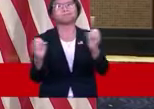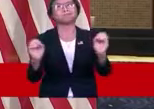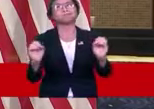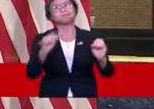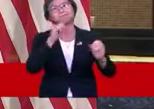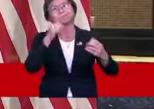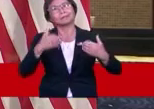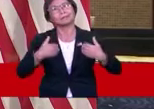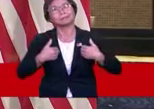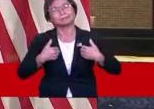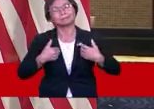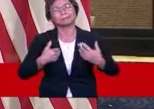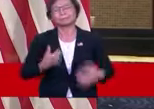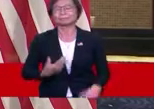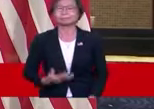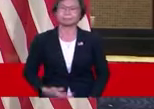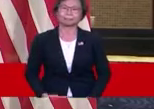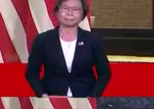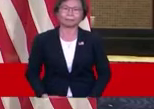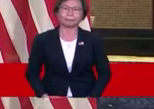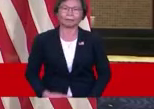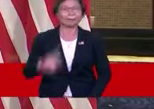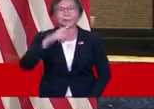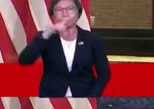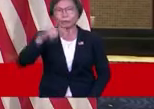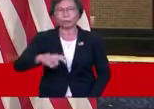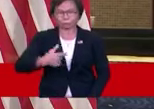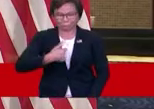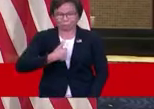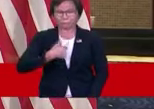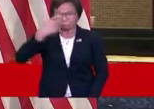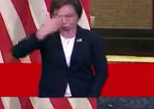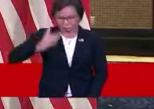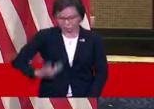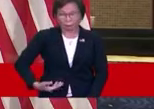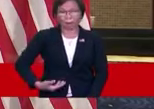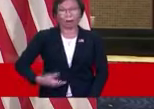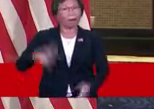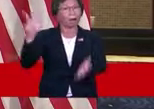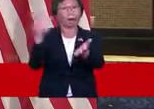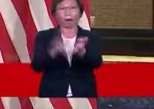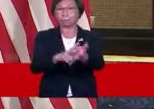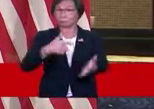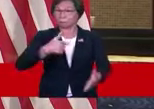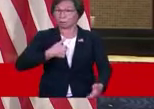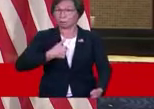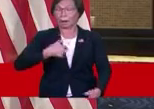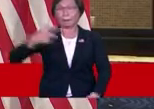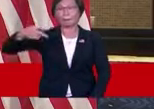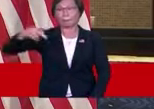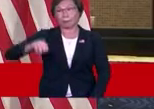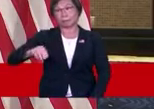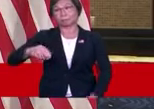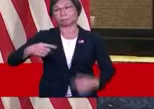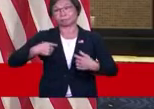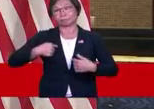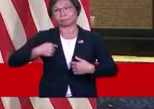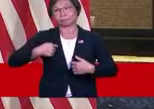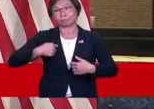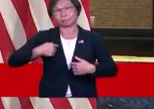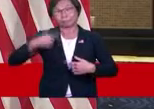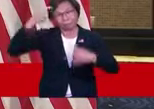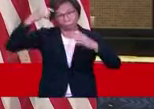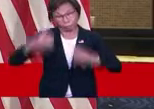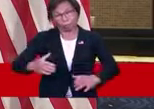Hai jadi tak perlulah lagi keabsahan sayur sebagai pedangnya menteri ini ditentukan